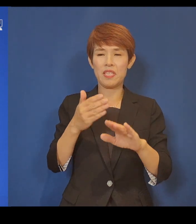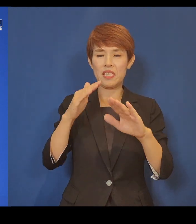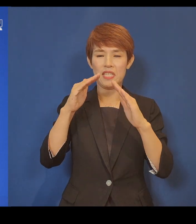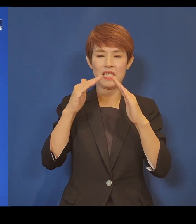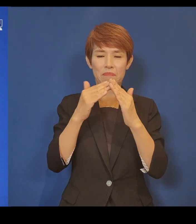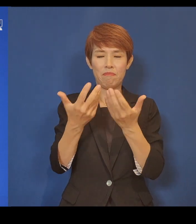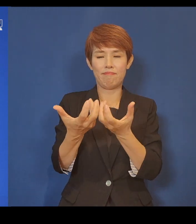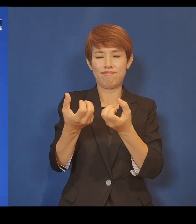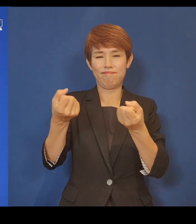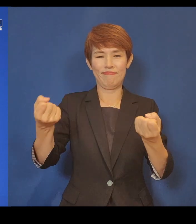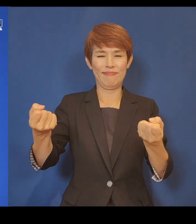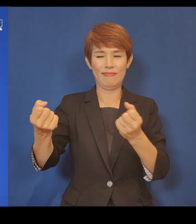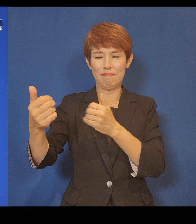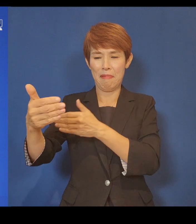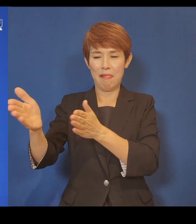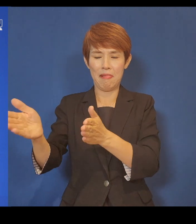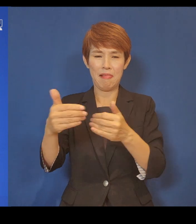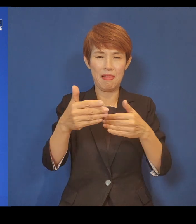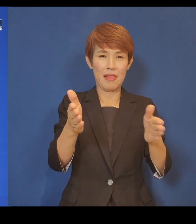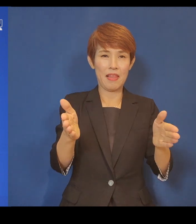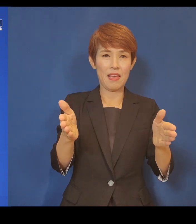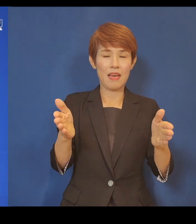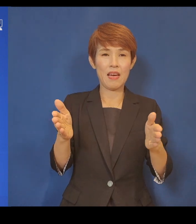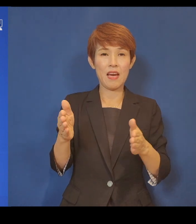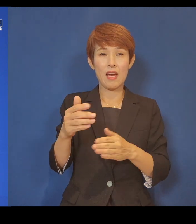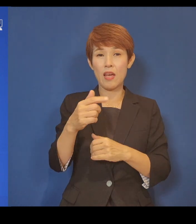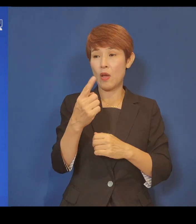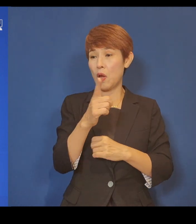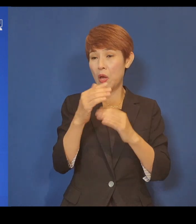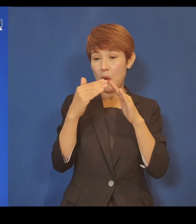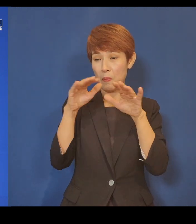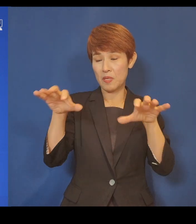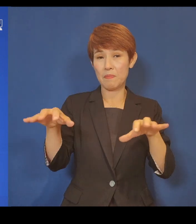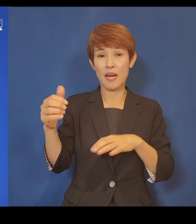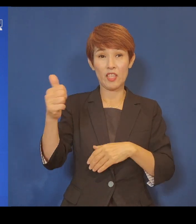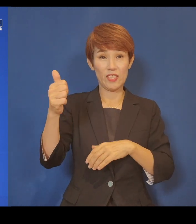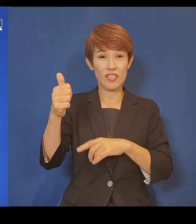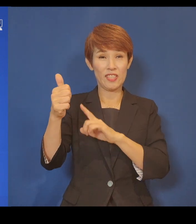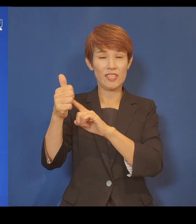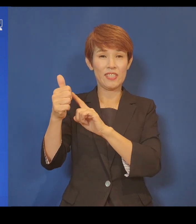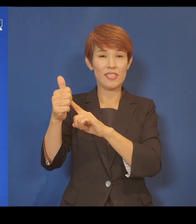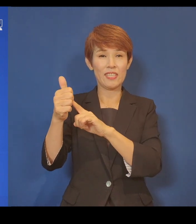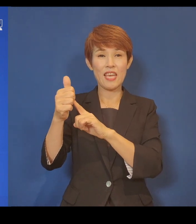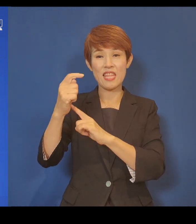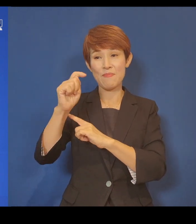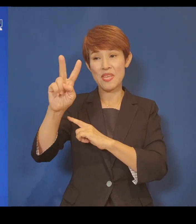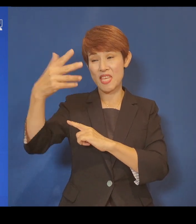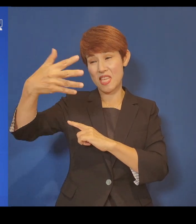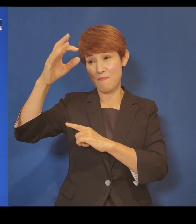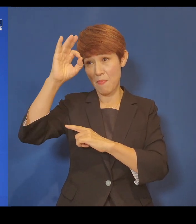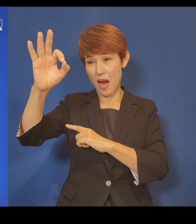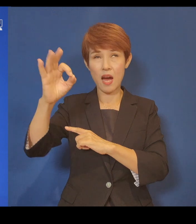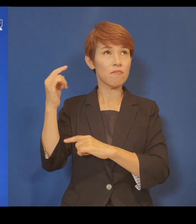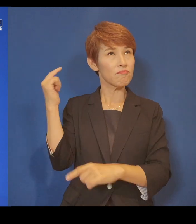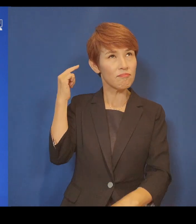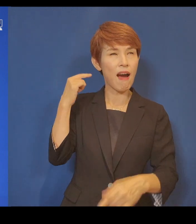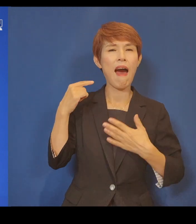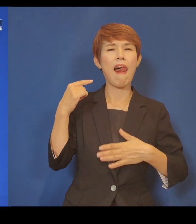집에 하나 준 거예요. 그래서 옆집 아저씨가 TV를 보면 저희 집에 무슨 프로인지 다 알 수